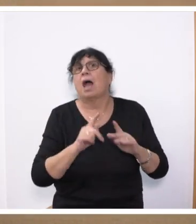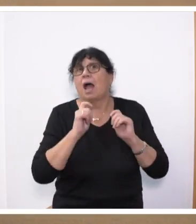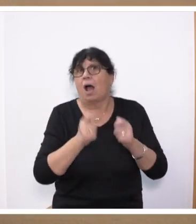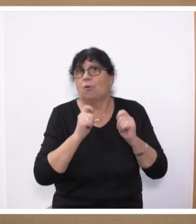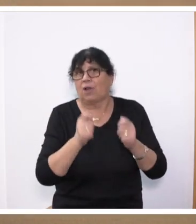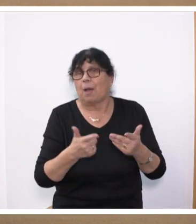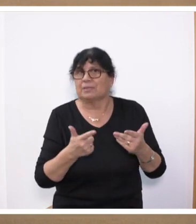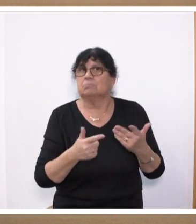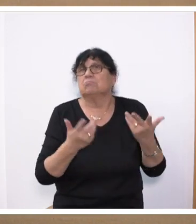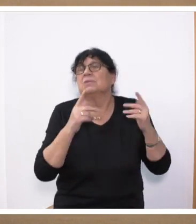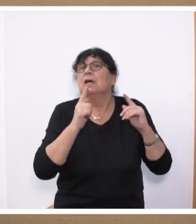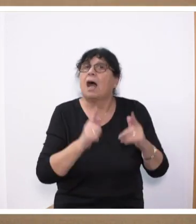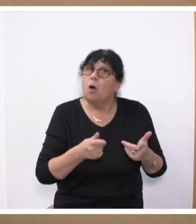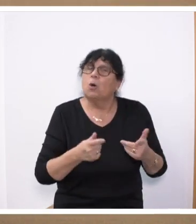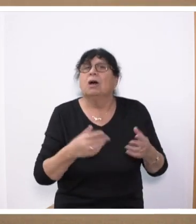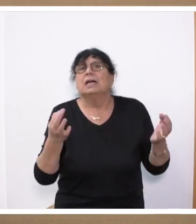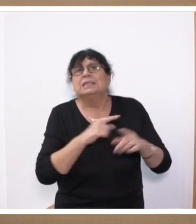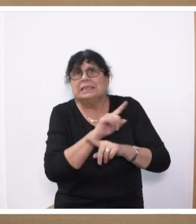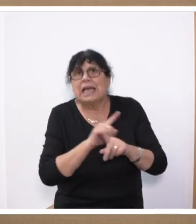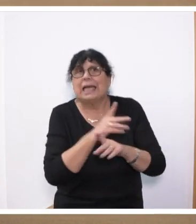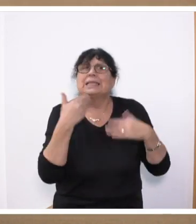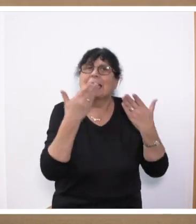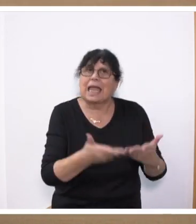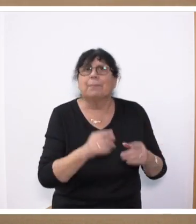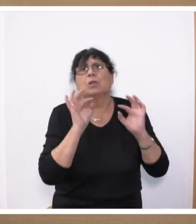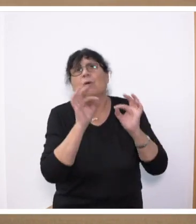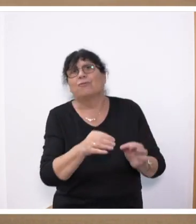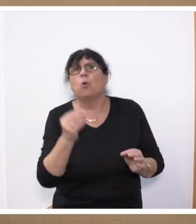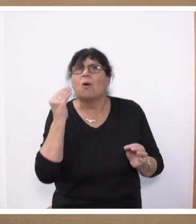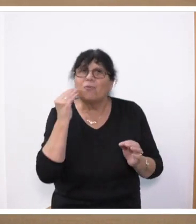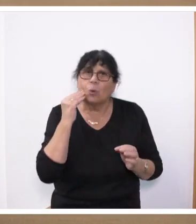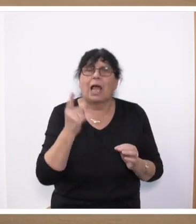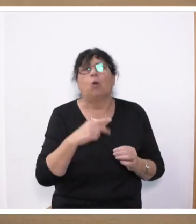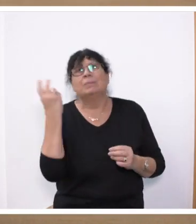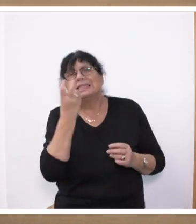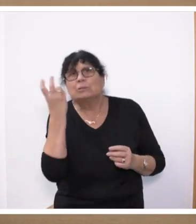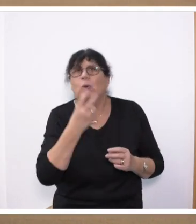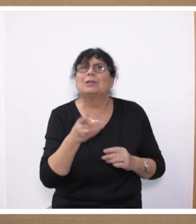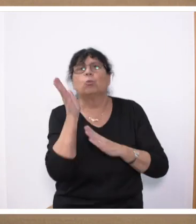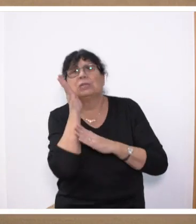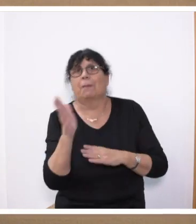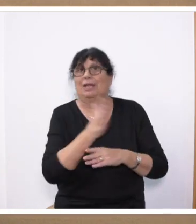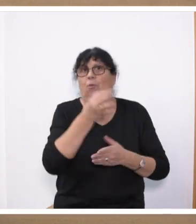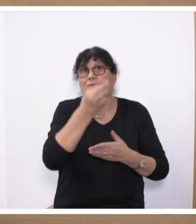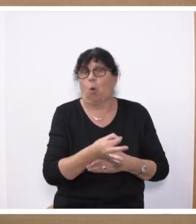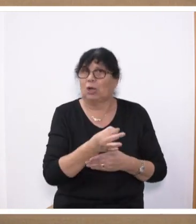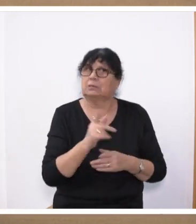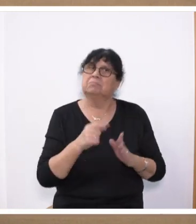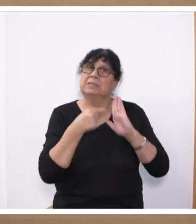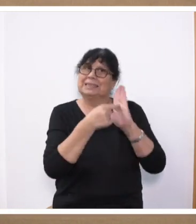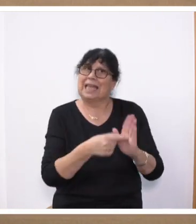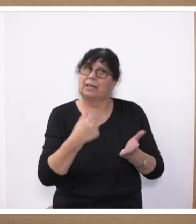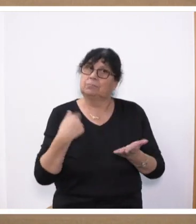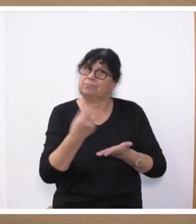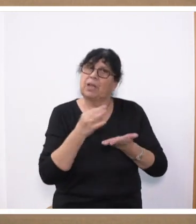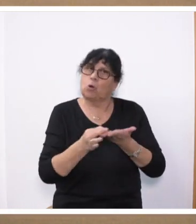zum Durchatmen, aber auch Zeit für die Wohnraumakquise und die Unterbringung vor Ort. All das zeigt, wir lassen unsere Kommunen in